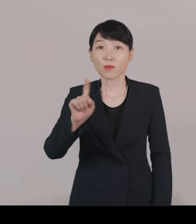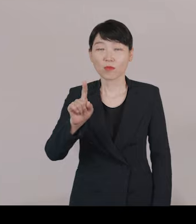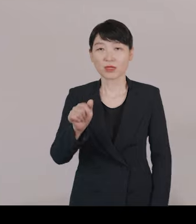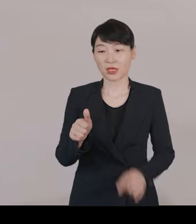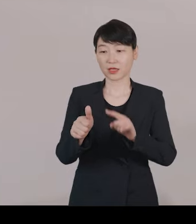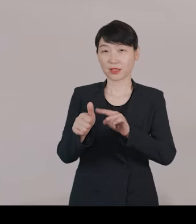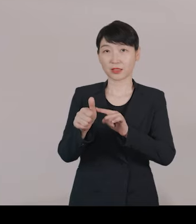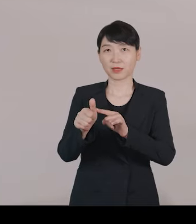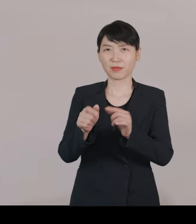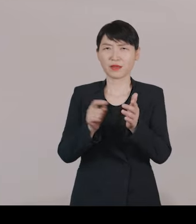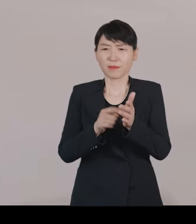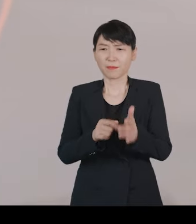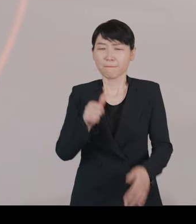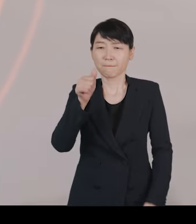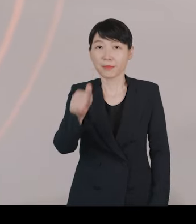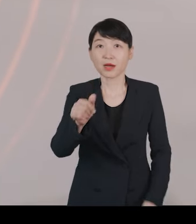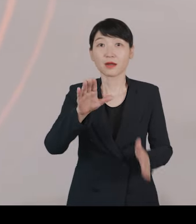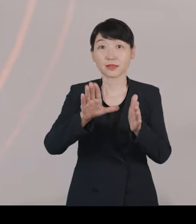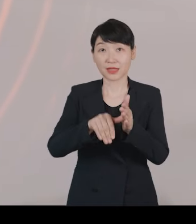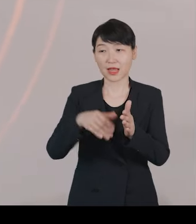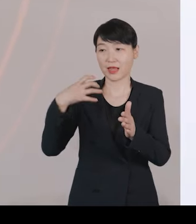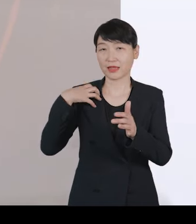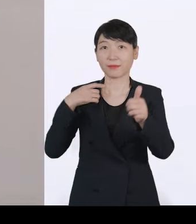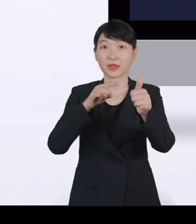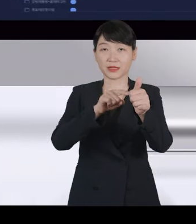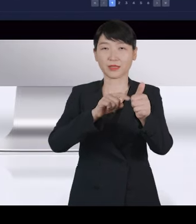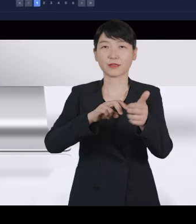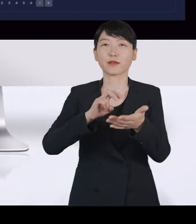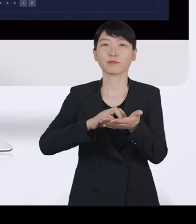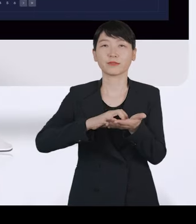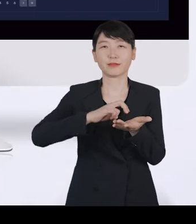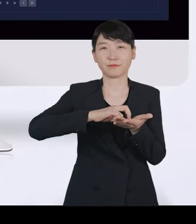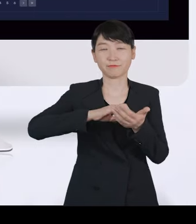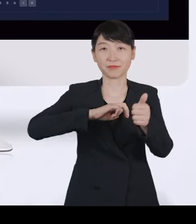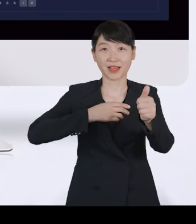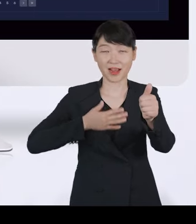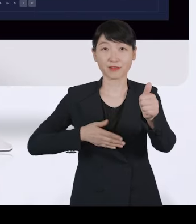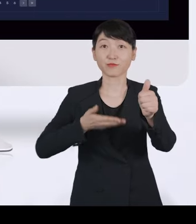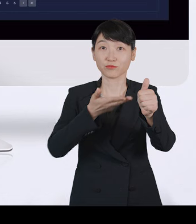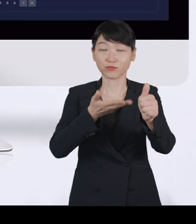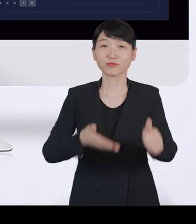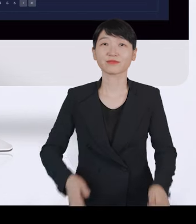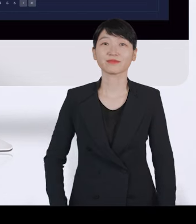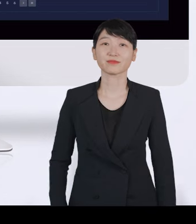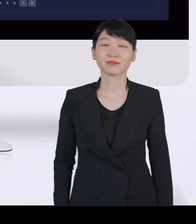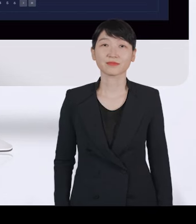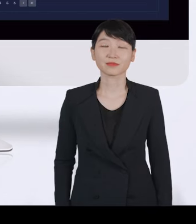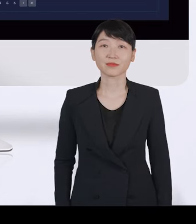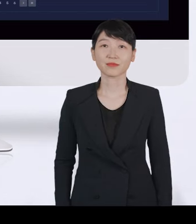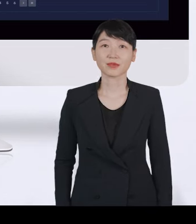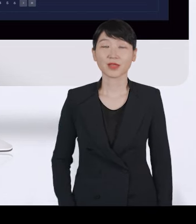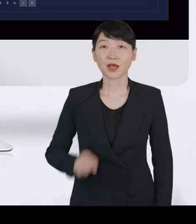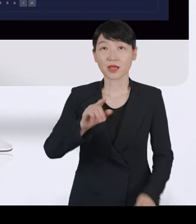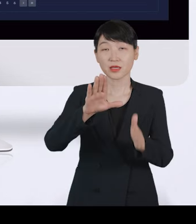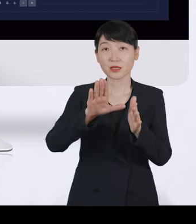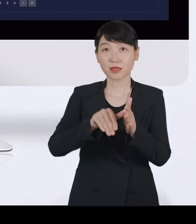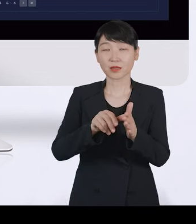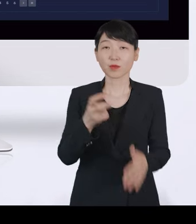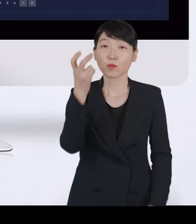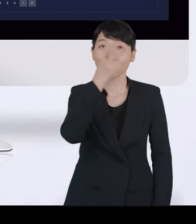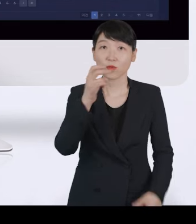응급벨은 사용자가 응급벨을 누르면 시설 담당자에게 문자 알림을 보내는 장비이므로 사용 시